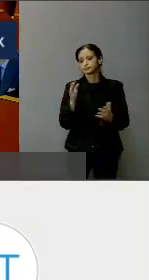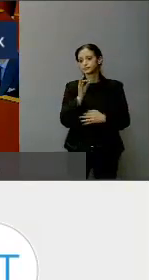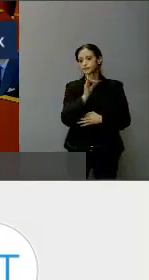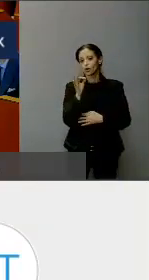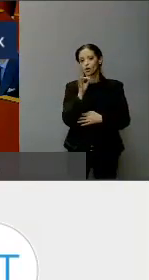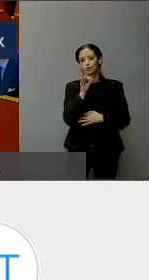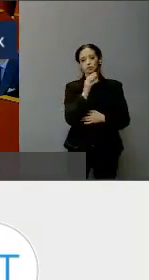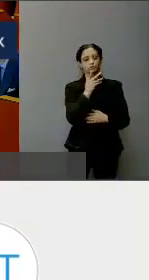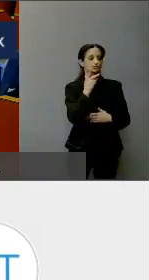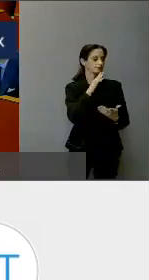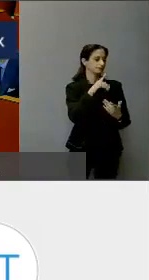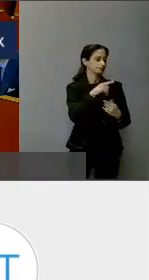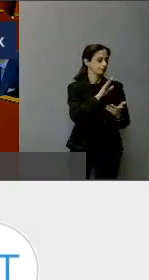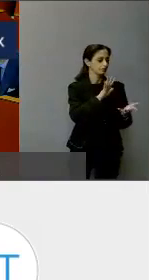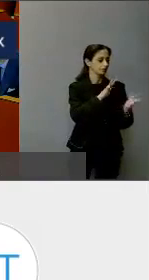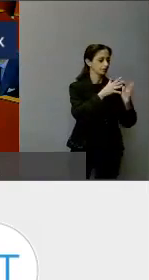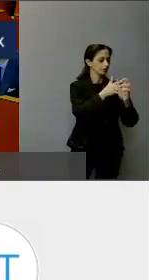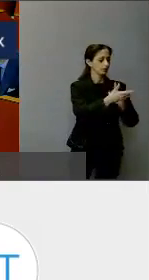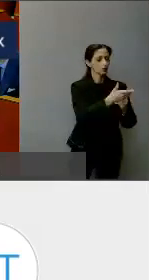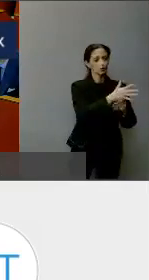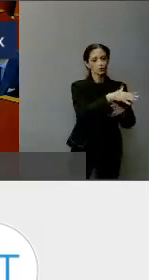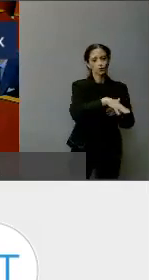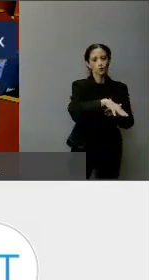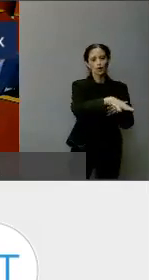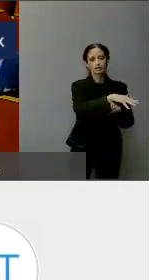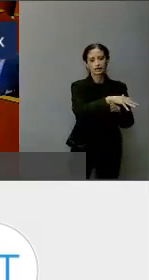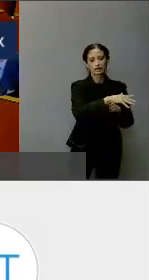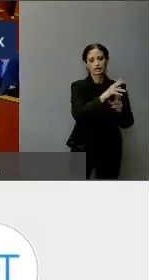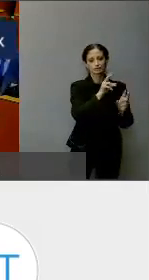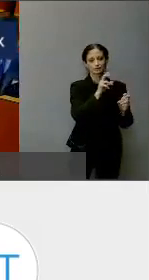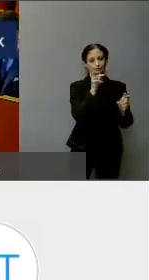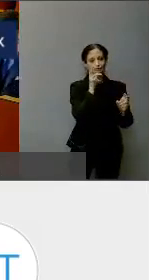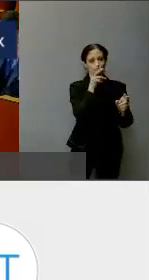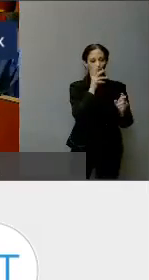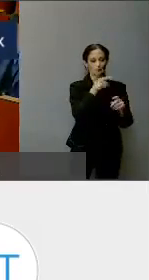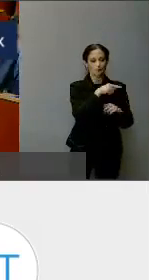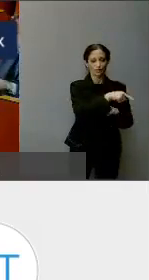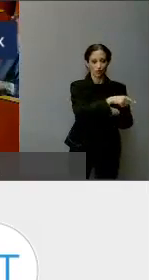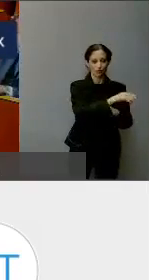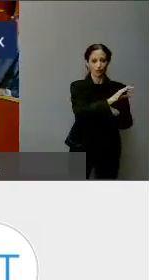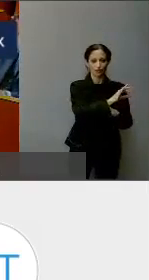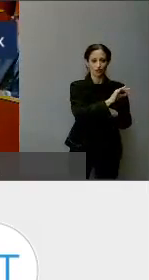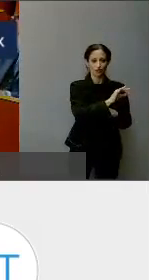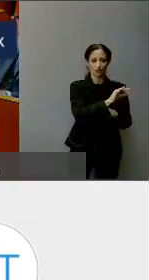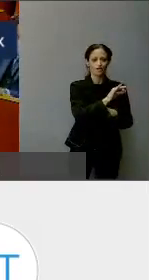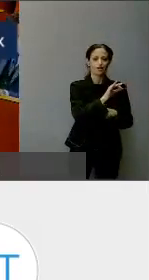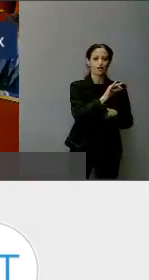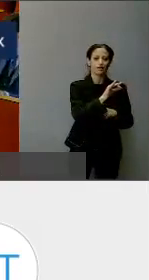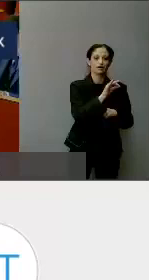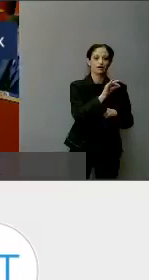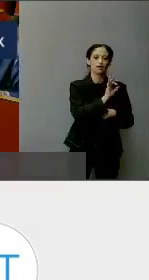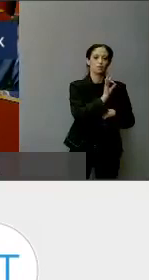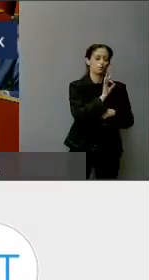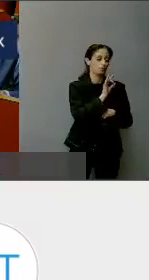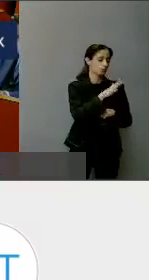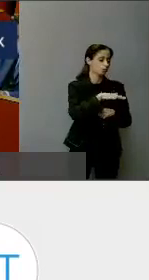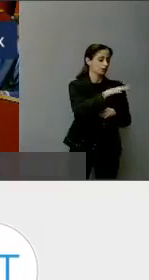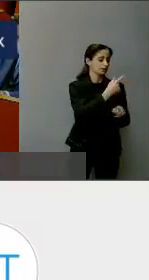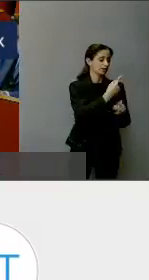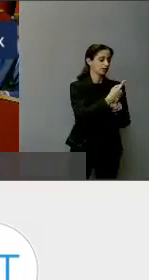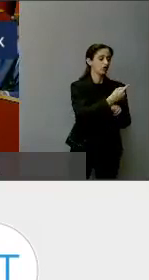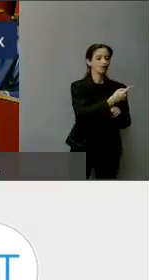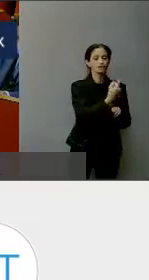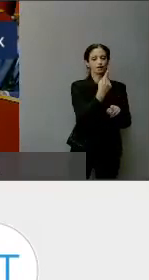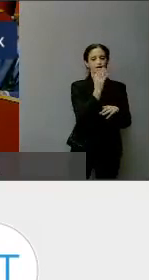dormitorio o altrettanto ci sono invece quelli dove si dorme soltanto a luglio ad agosto ecco